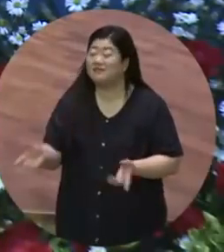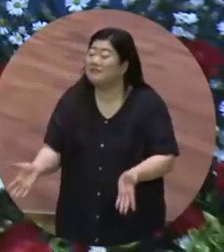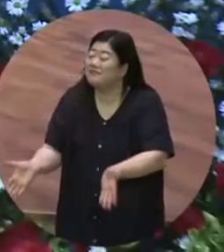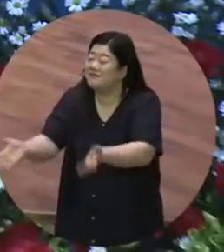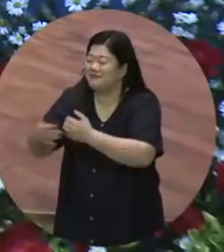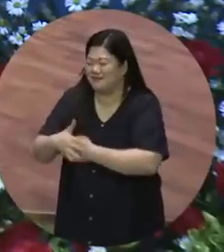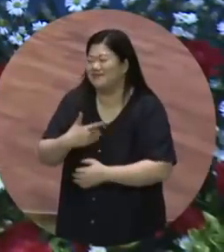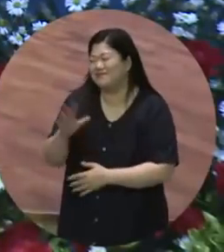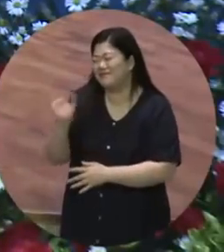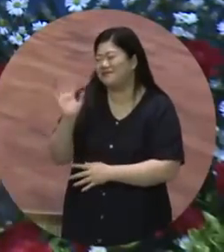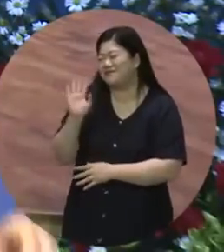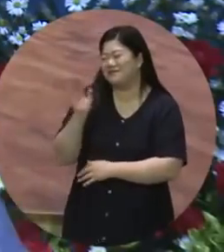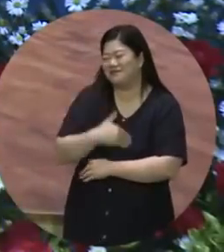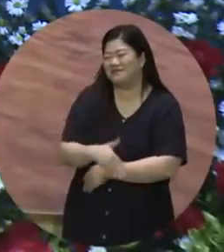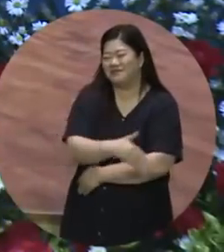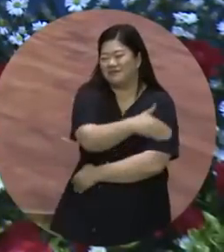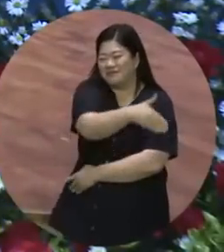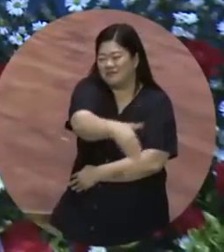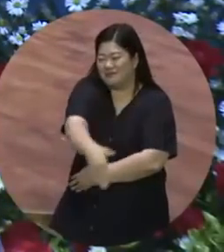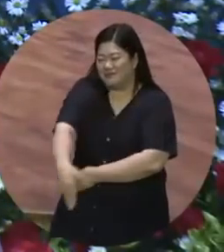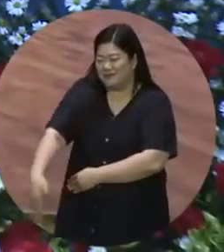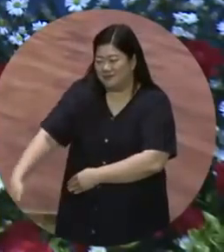무슨 장로합니까?